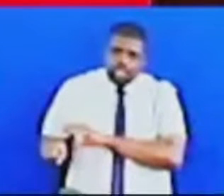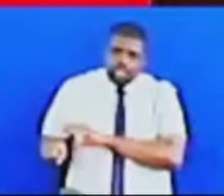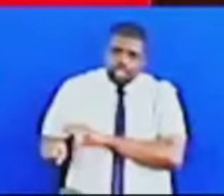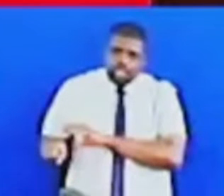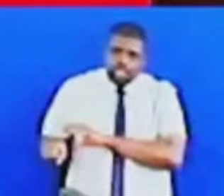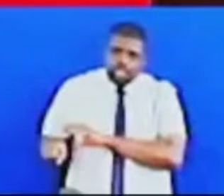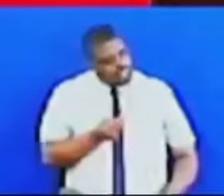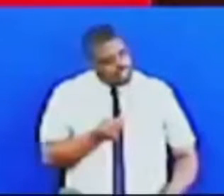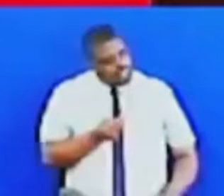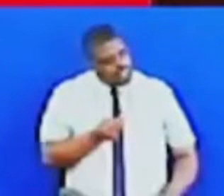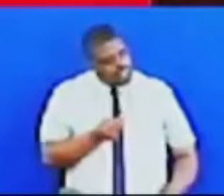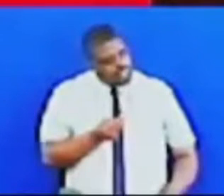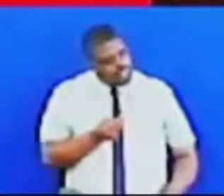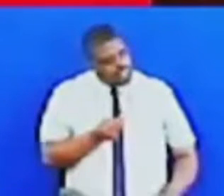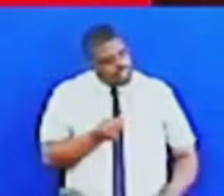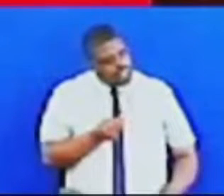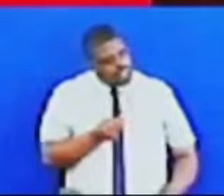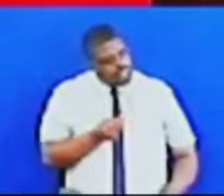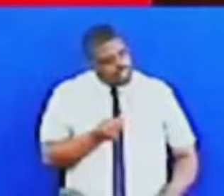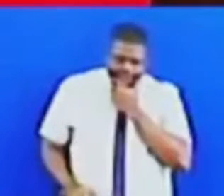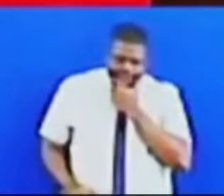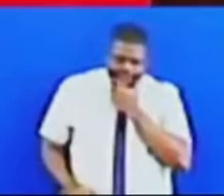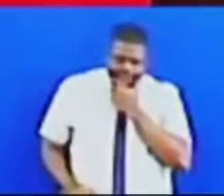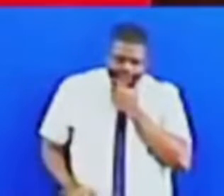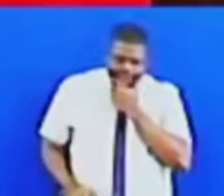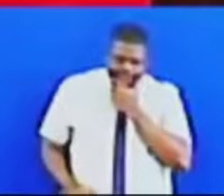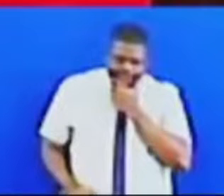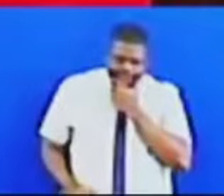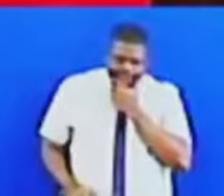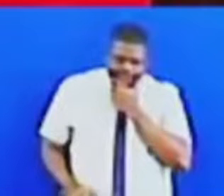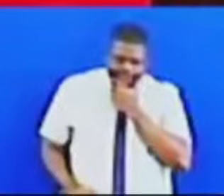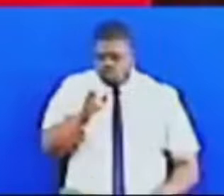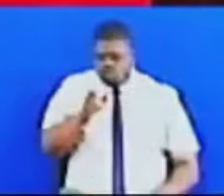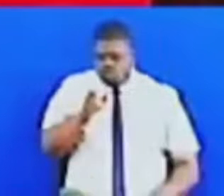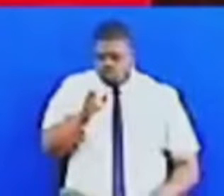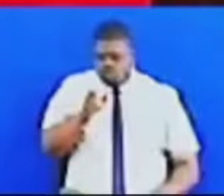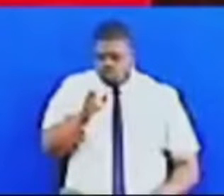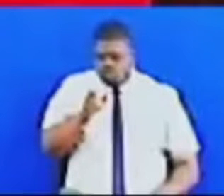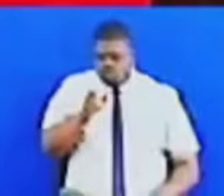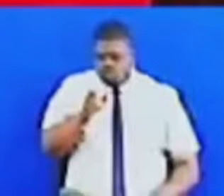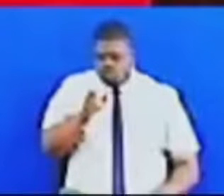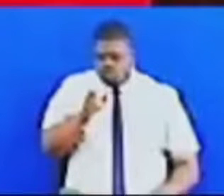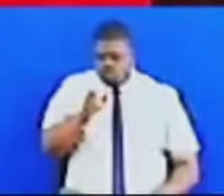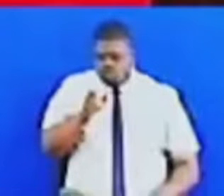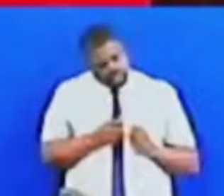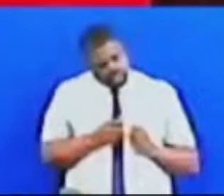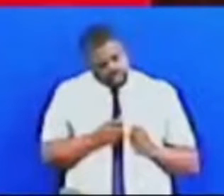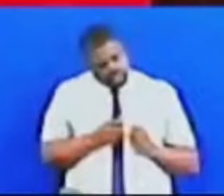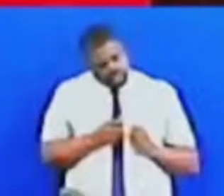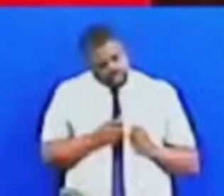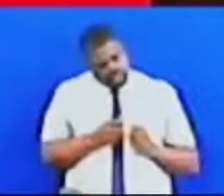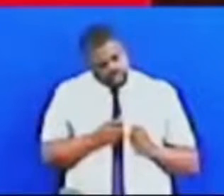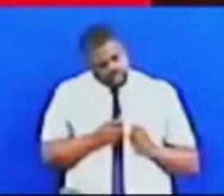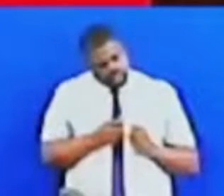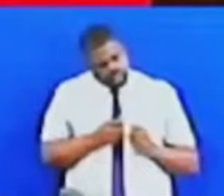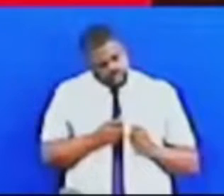anasomewa shtaka, anahukumiwa. Lakini leo Mtanzania aliyesoma kwa kodi